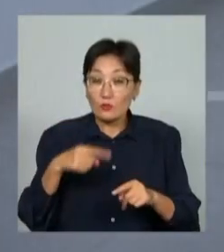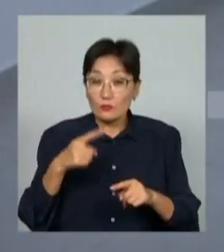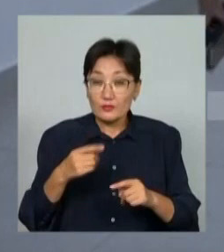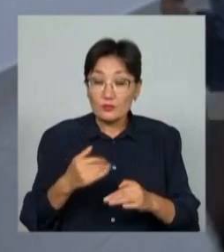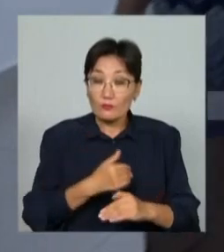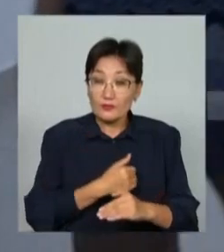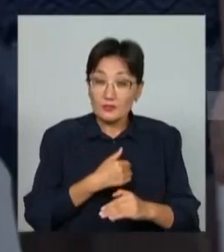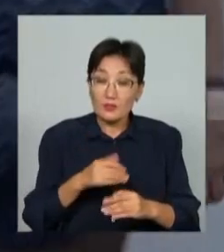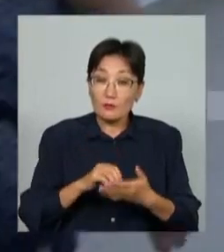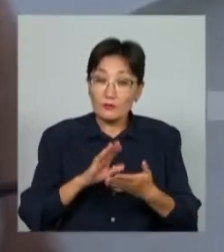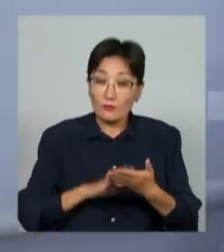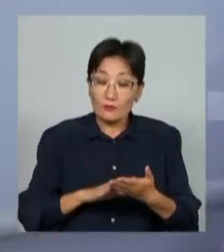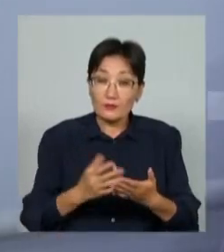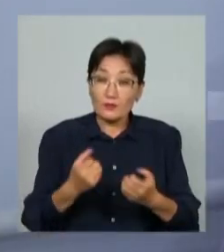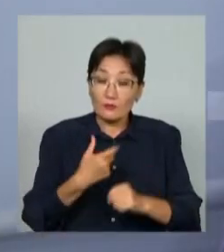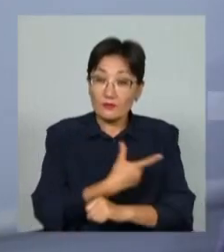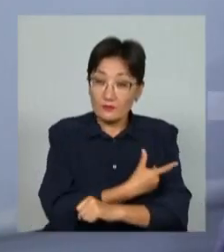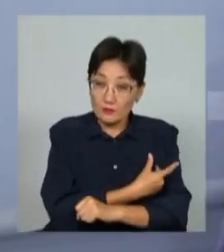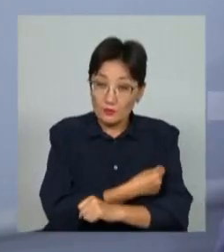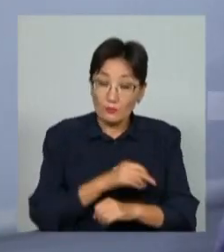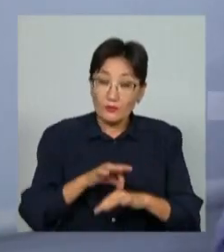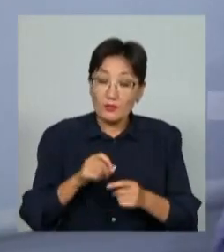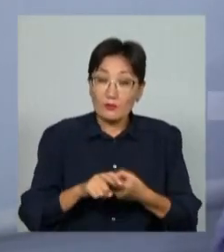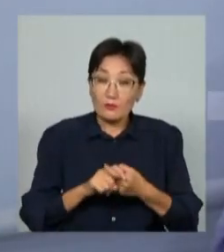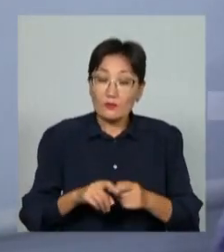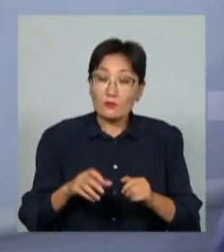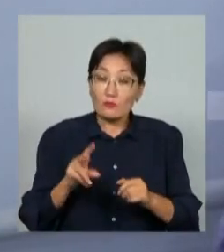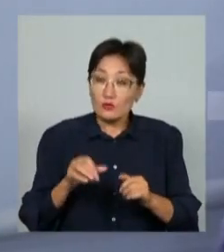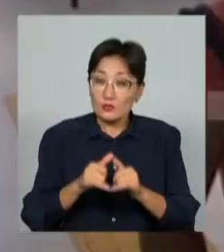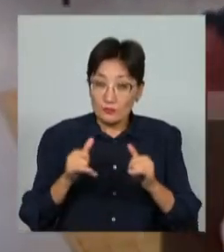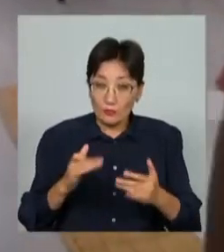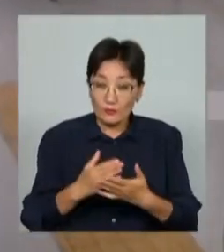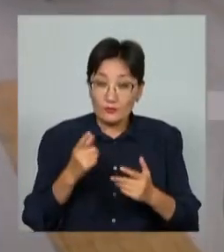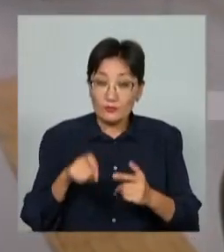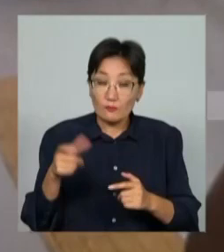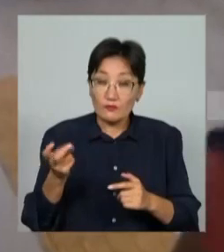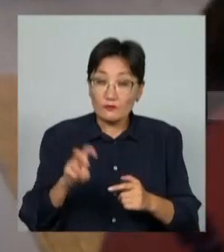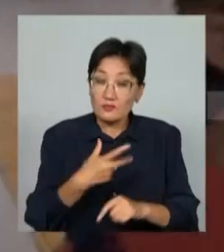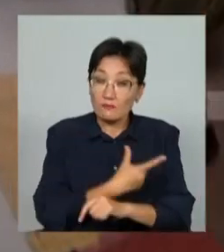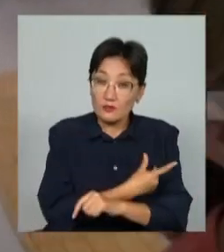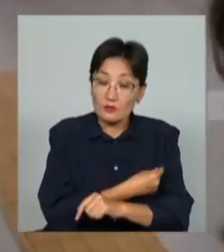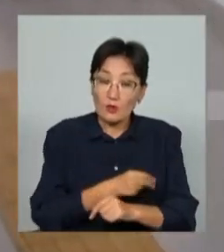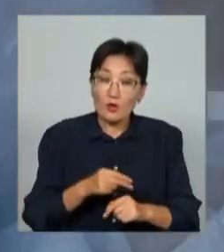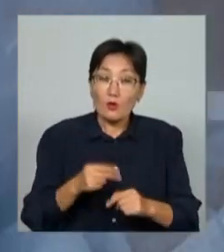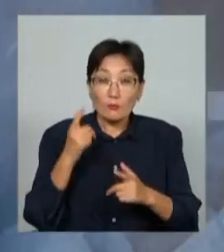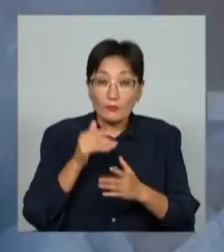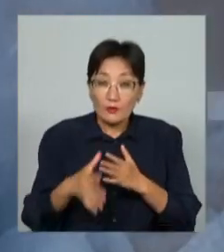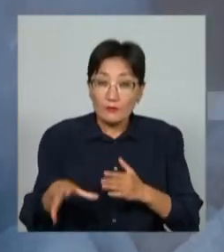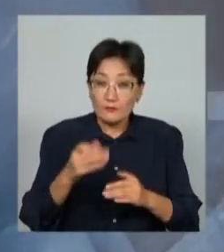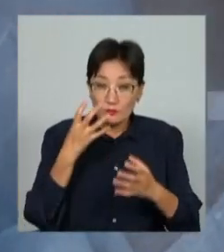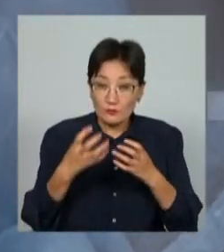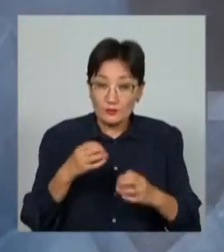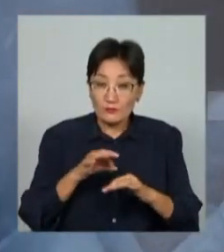что желающих записаться на прием для получения прививки от ковида становится все больше. Сотни людей приходят вакцинироваться, понимая всю